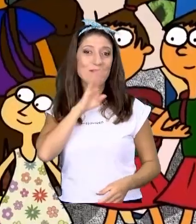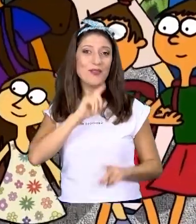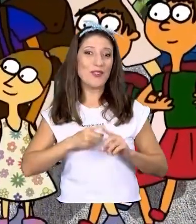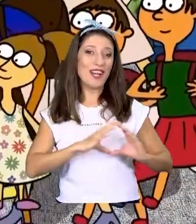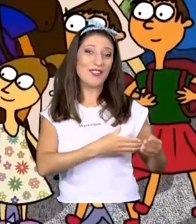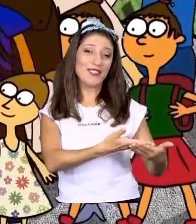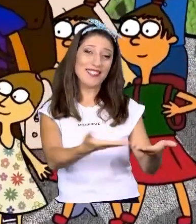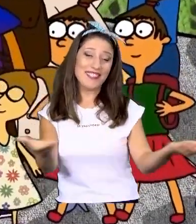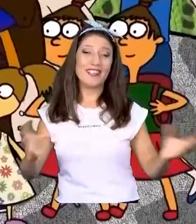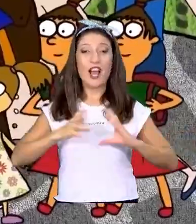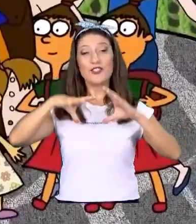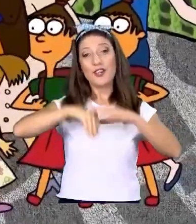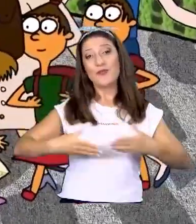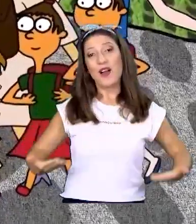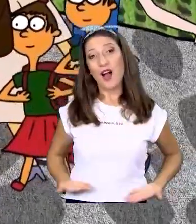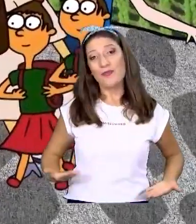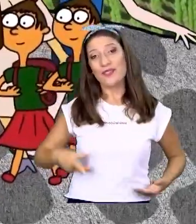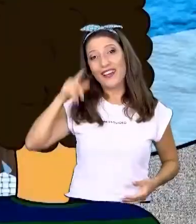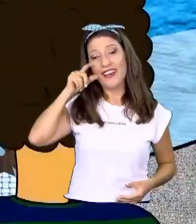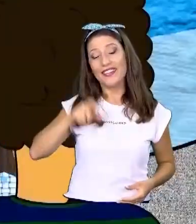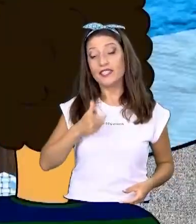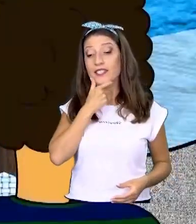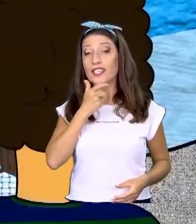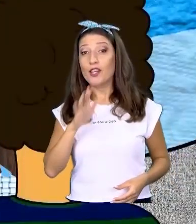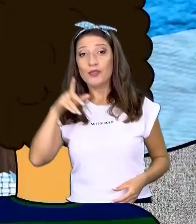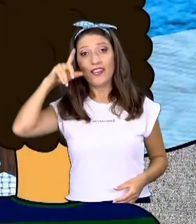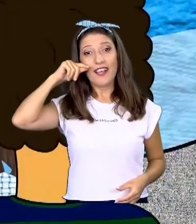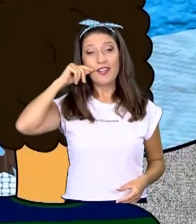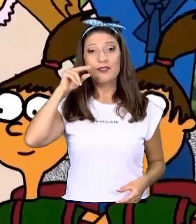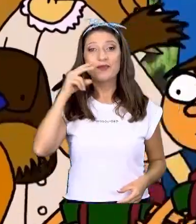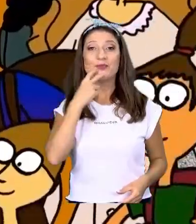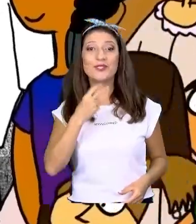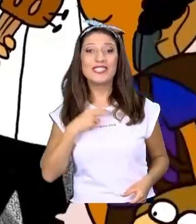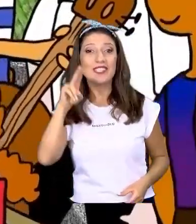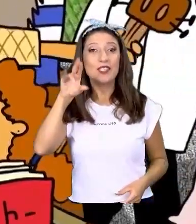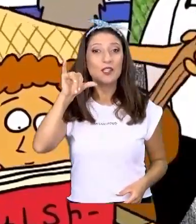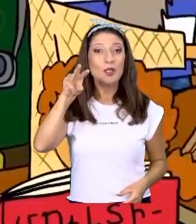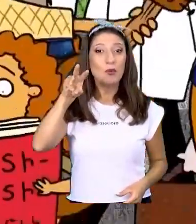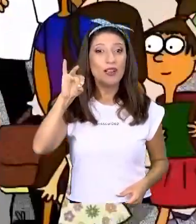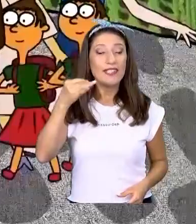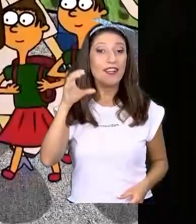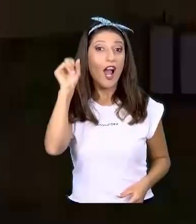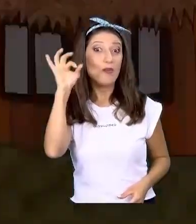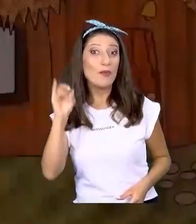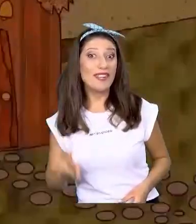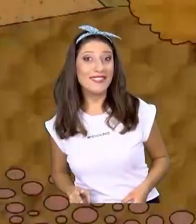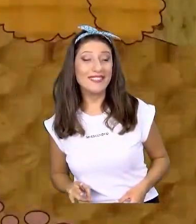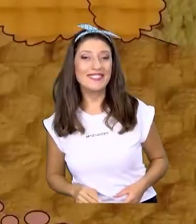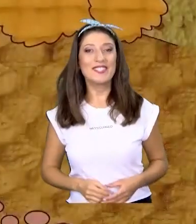ջերիներ, մորաքույրներ, աշխարհում ապրող հայեր, դիտելու են հայերեն, մուլտի-պուլտի այբուբեն։